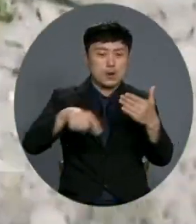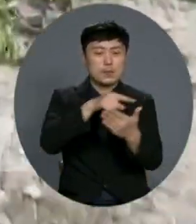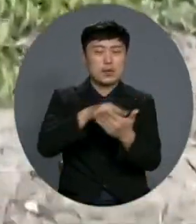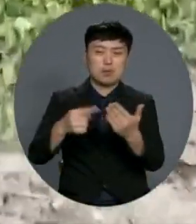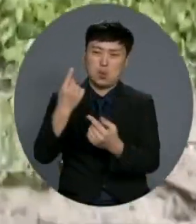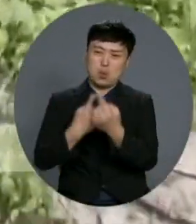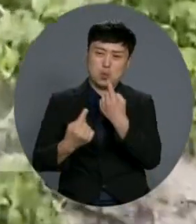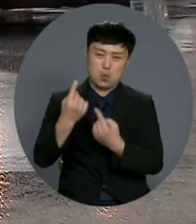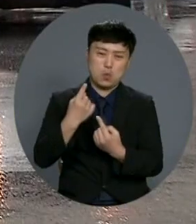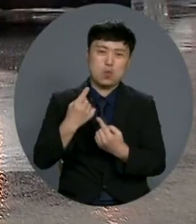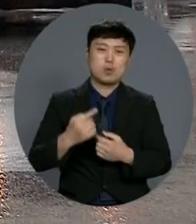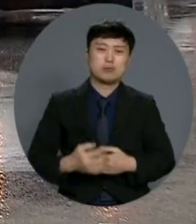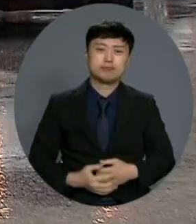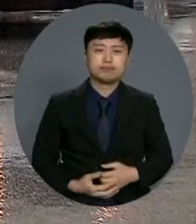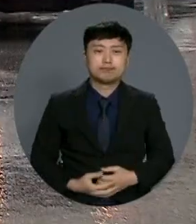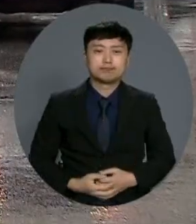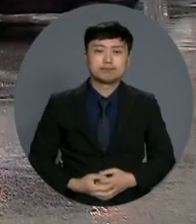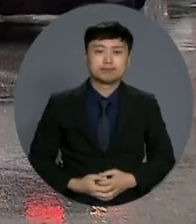신고가 잇따랐습니다.